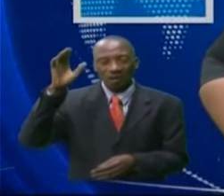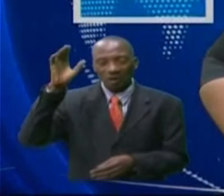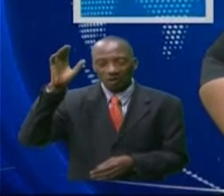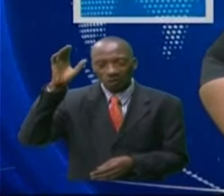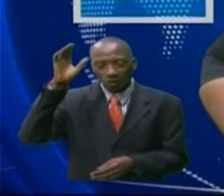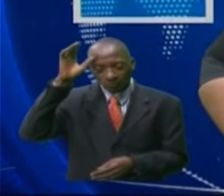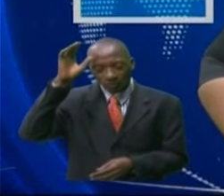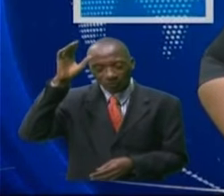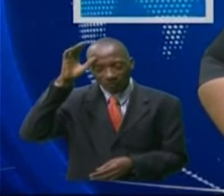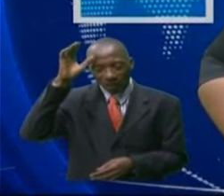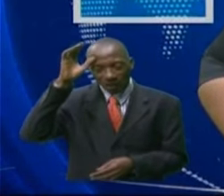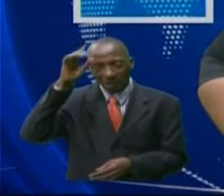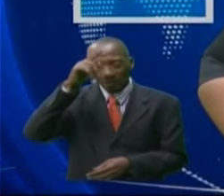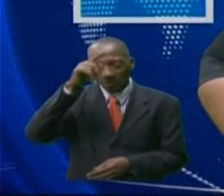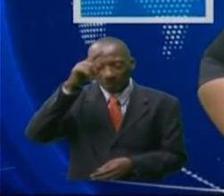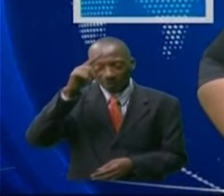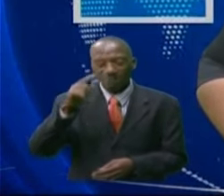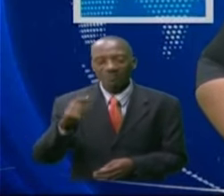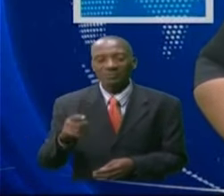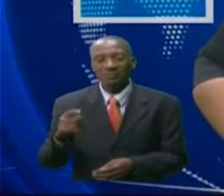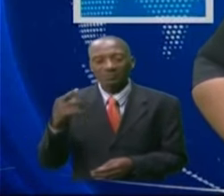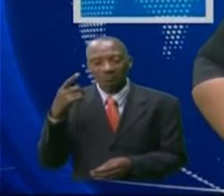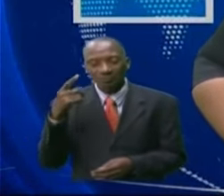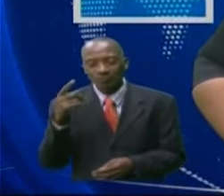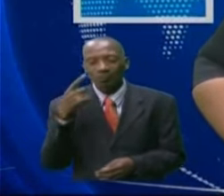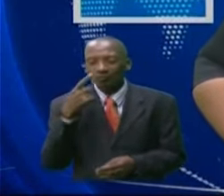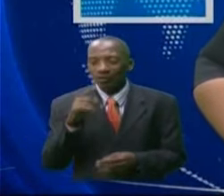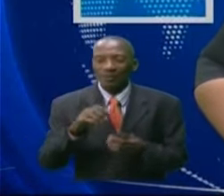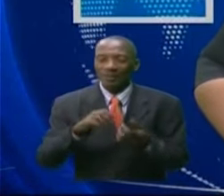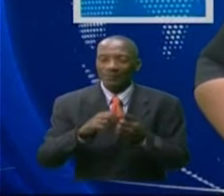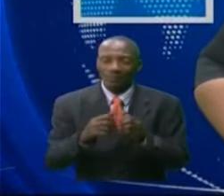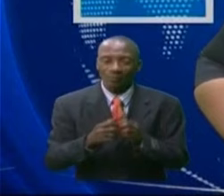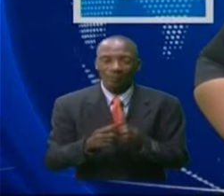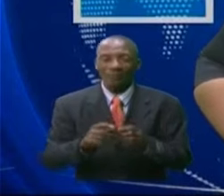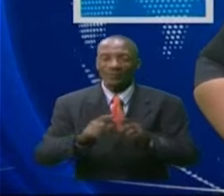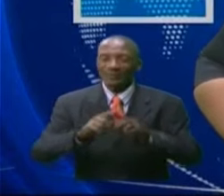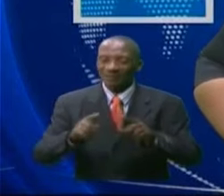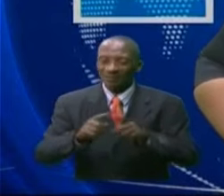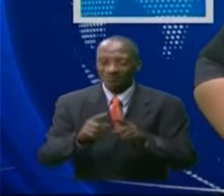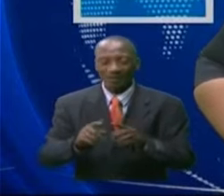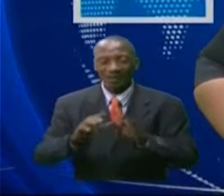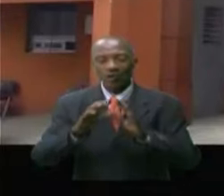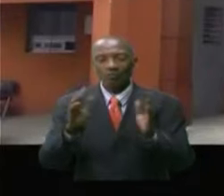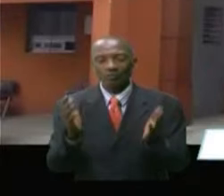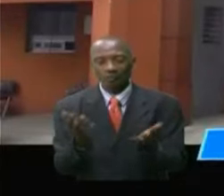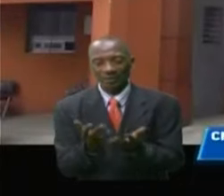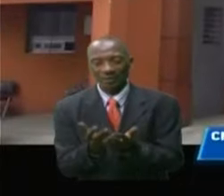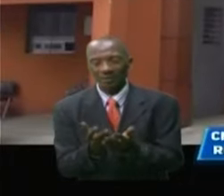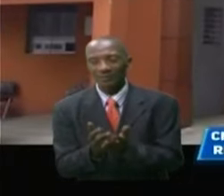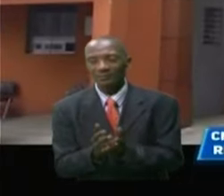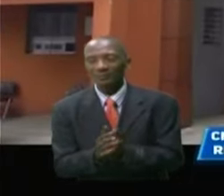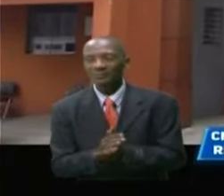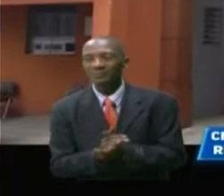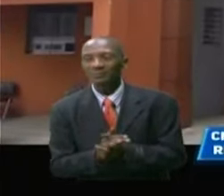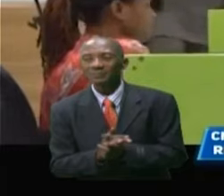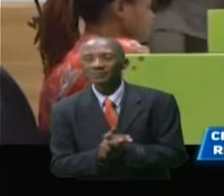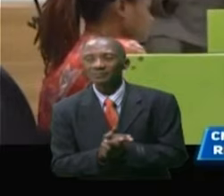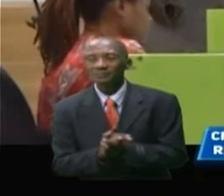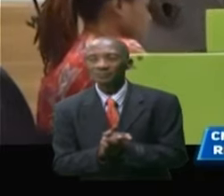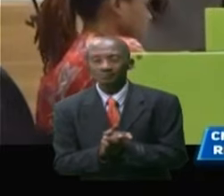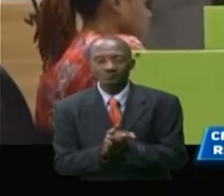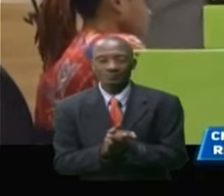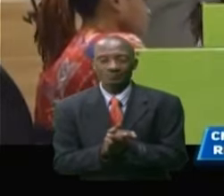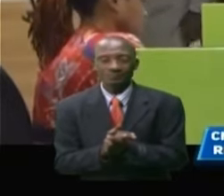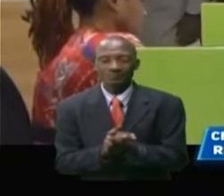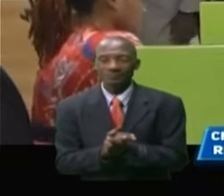générale ivoirienne qui gère les retraites des agents de l'État. Commentaire Paulette Lomba-Ilombe. C'est pour s'imprégner de